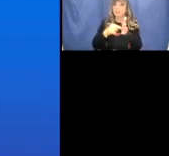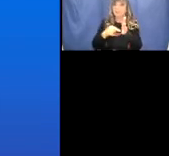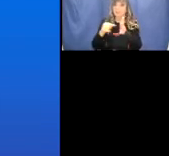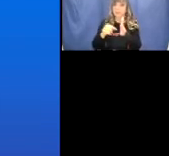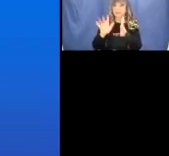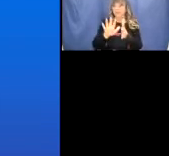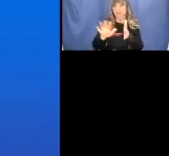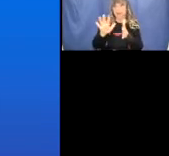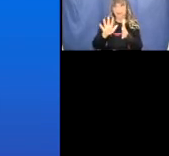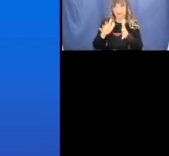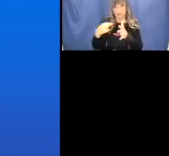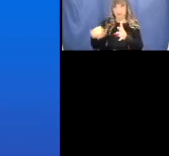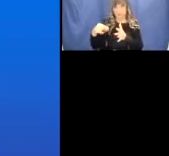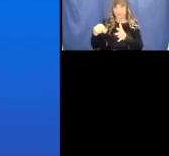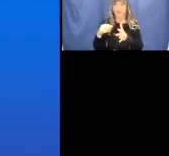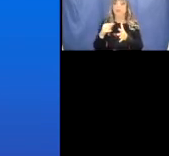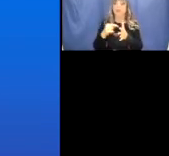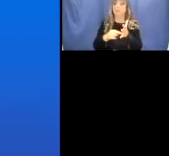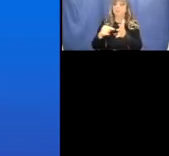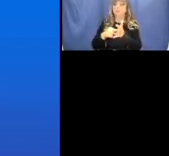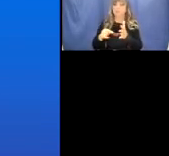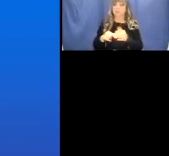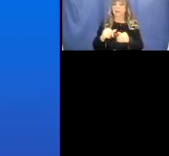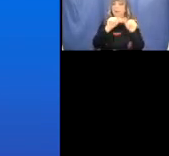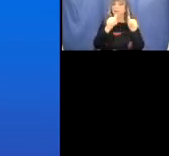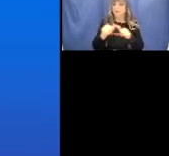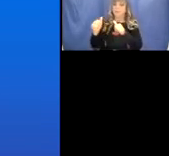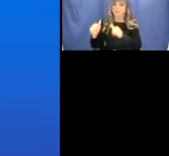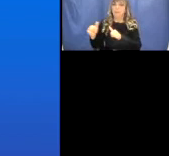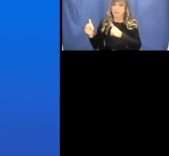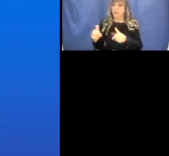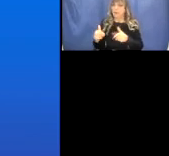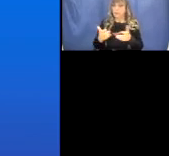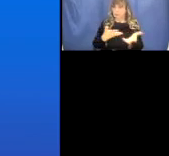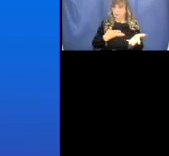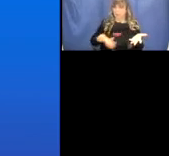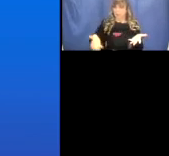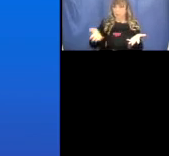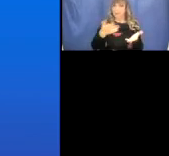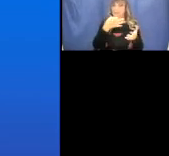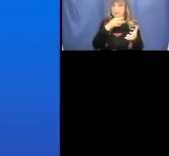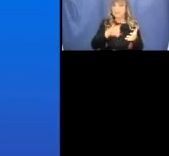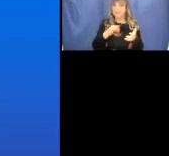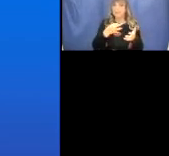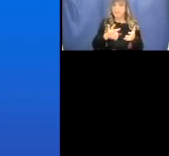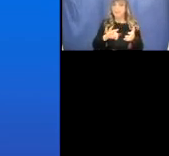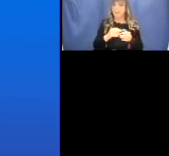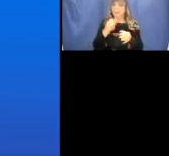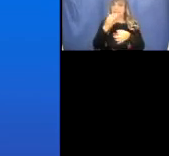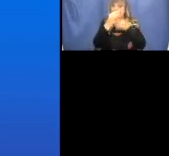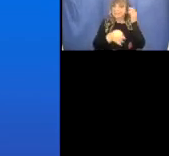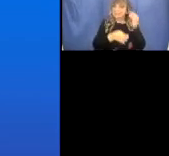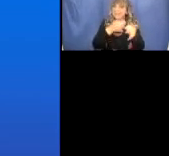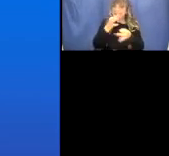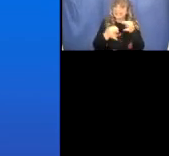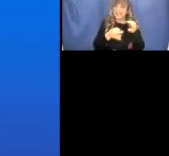tutte le forme esistenti tra i cristalli si possono quindi descrivere